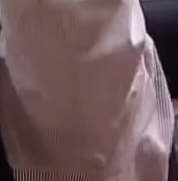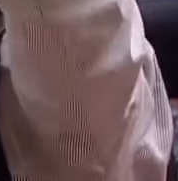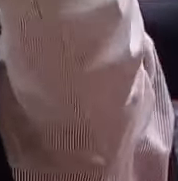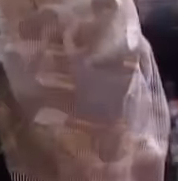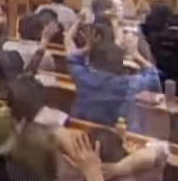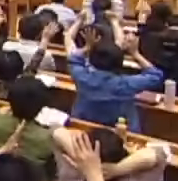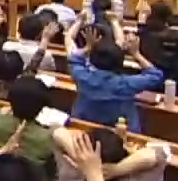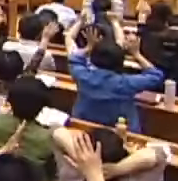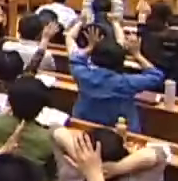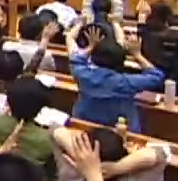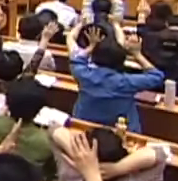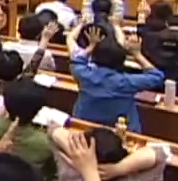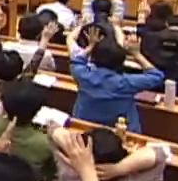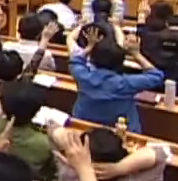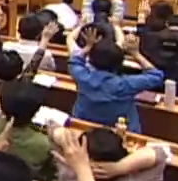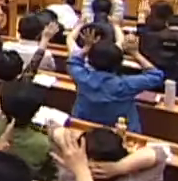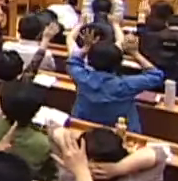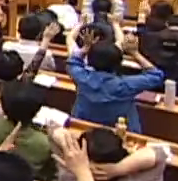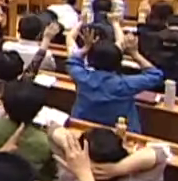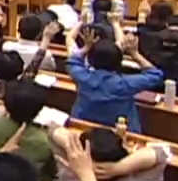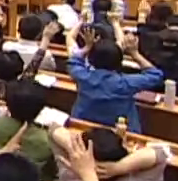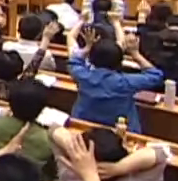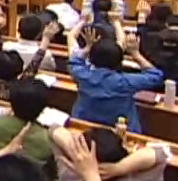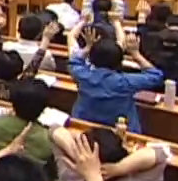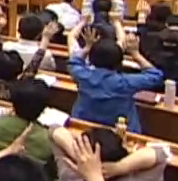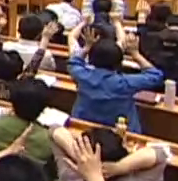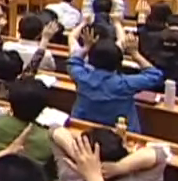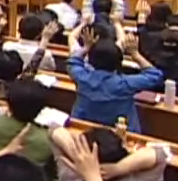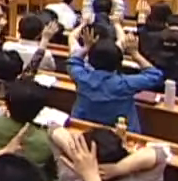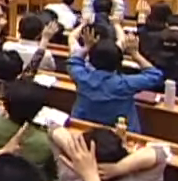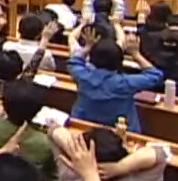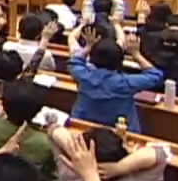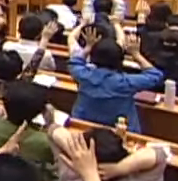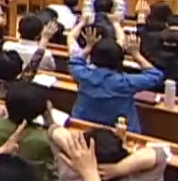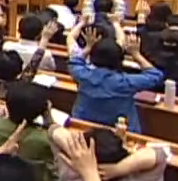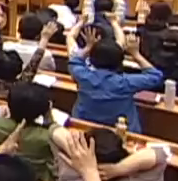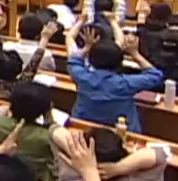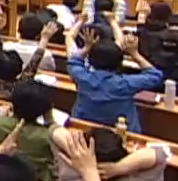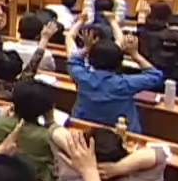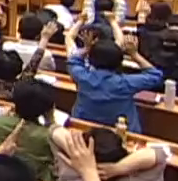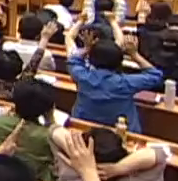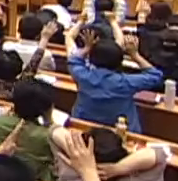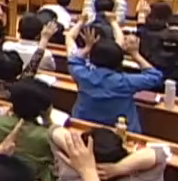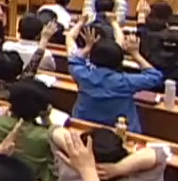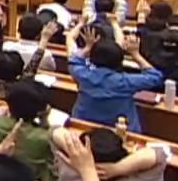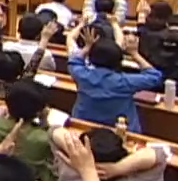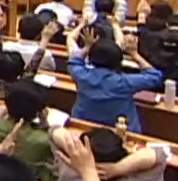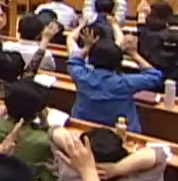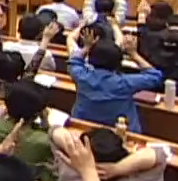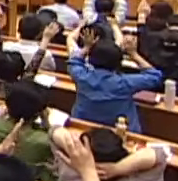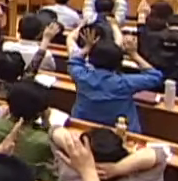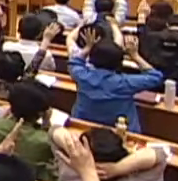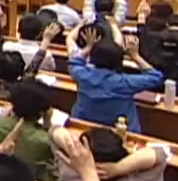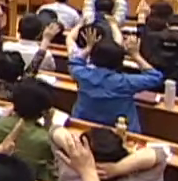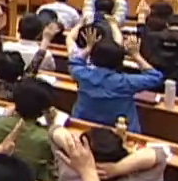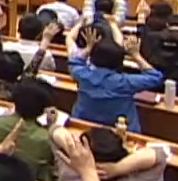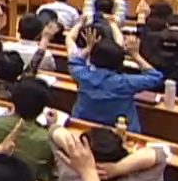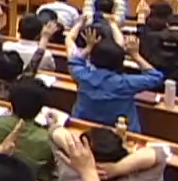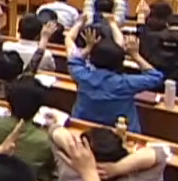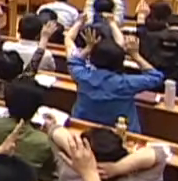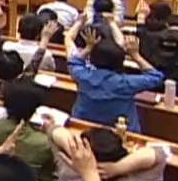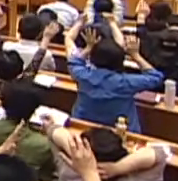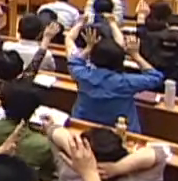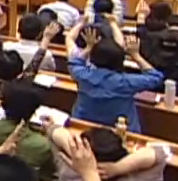심정을 만나게 도와주시옵소서. 성령으로 고난당하신 예수 심정을 나는 자에게